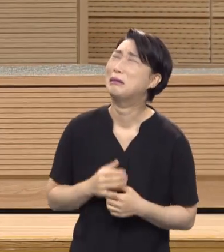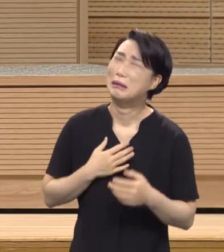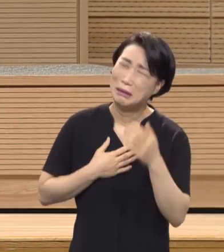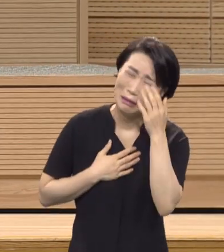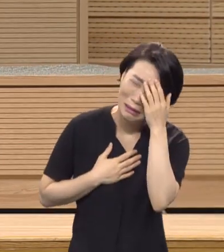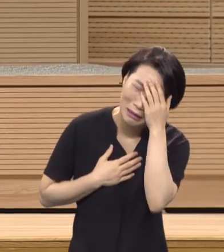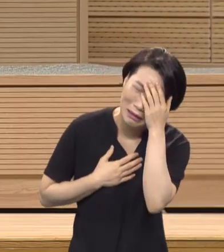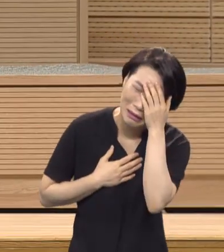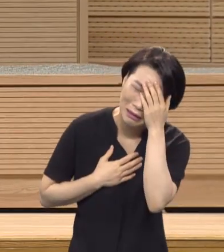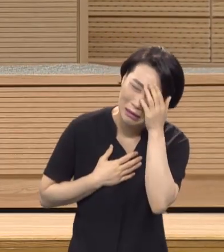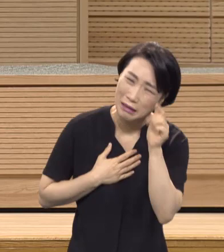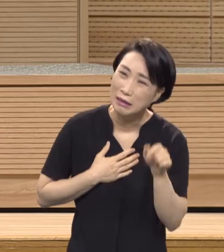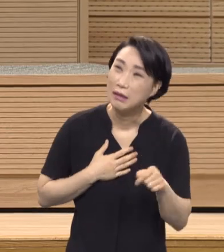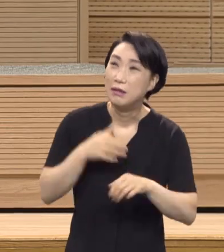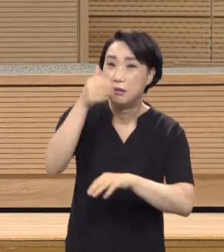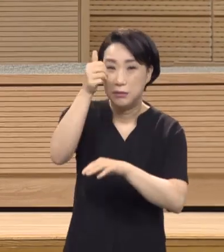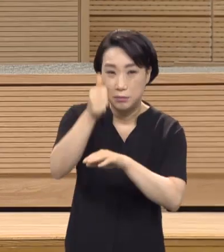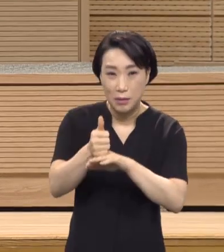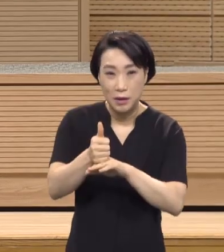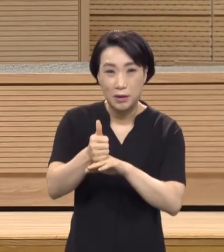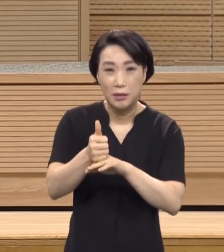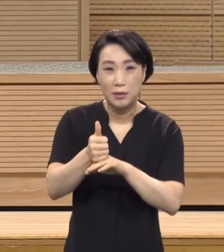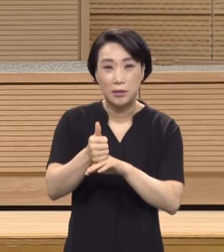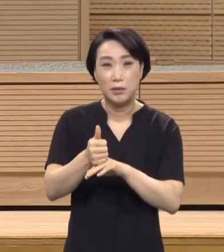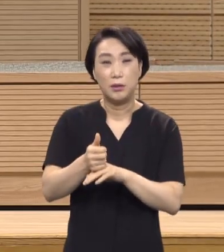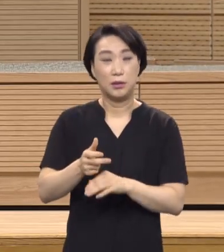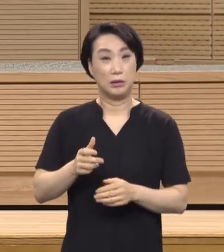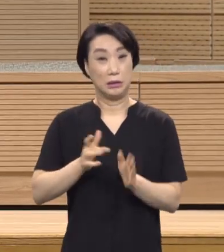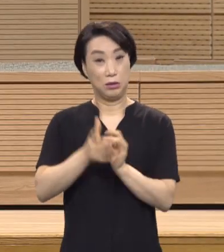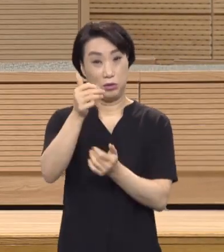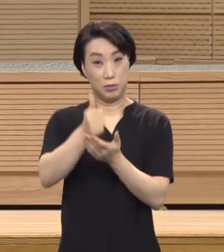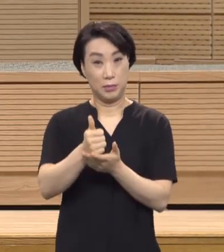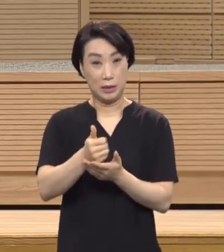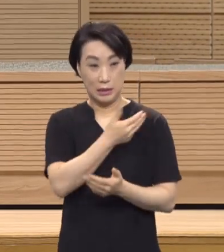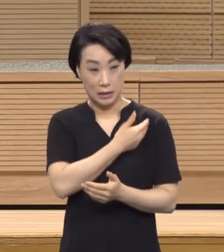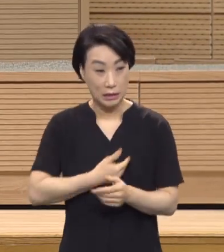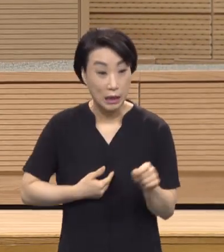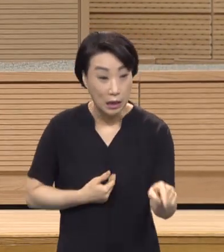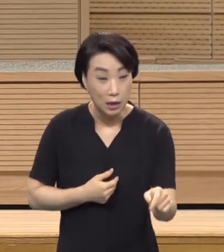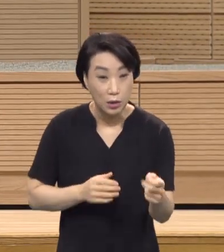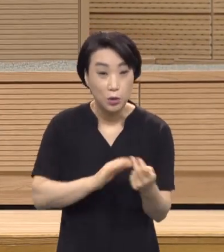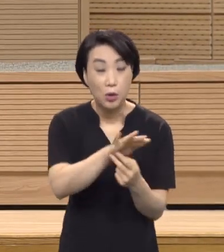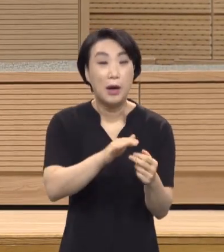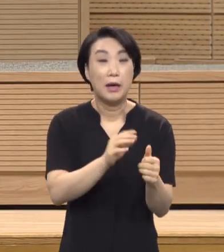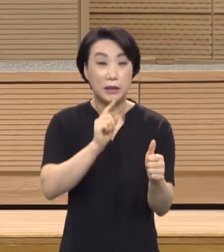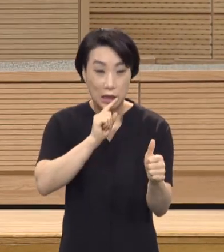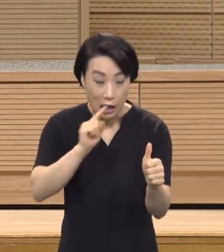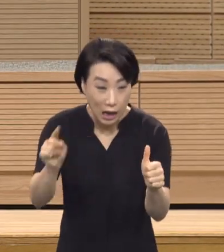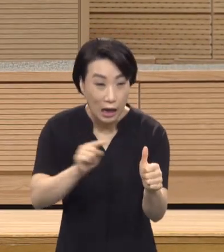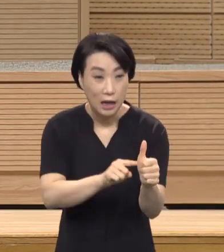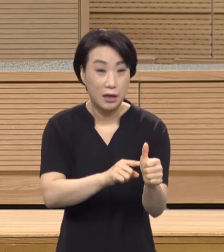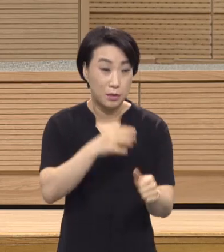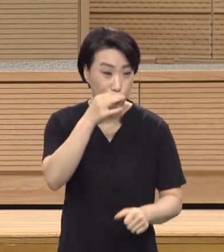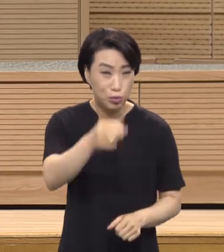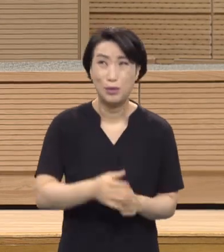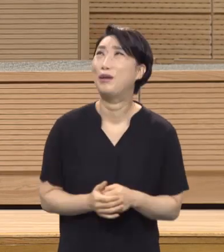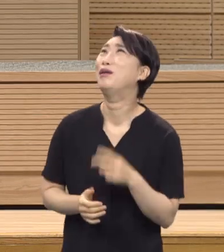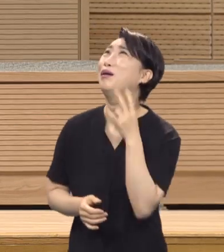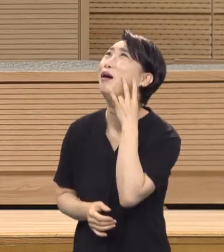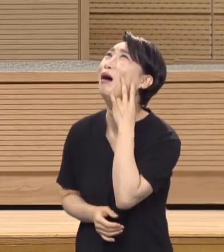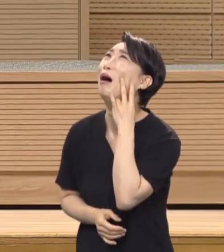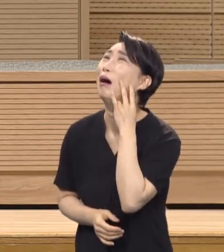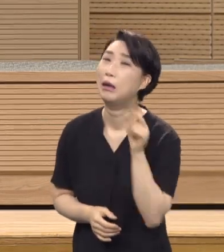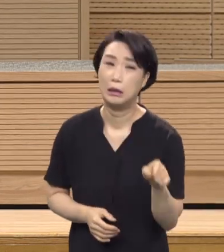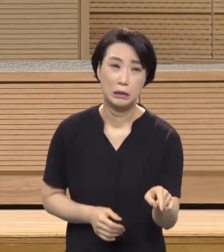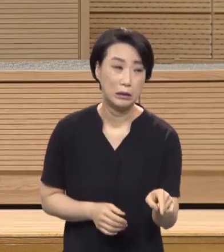괴로워하며 마지막 주님이 제자를 부릅니다. 요한아, 예,